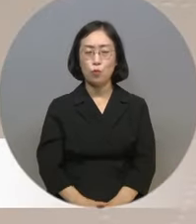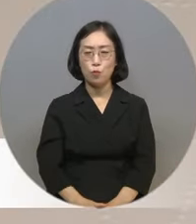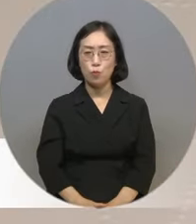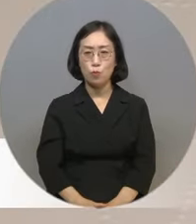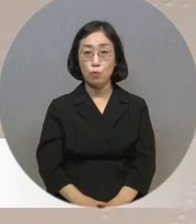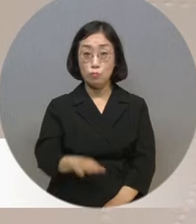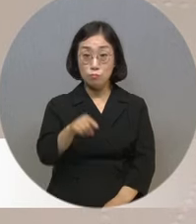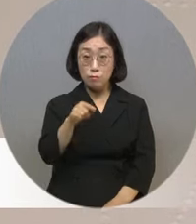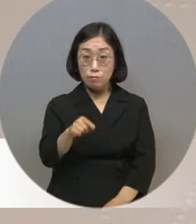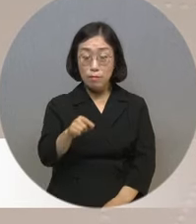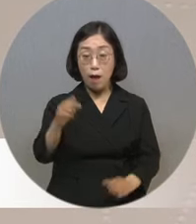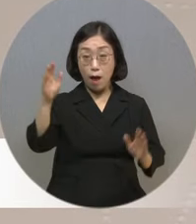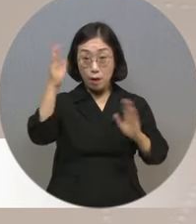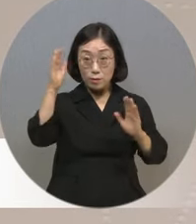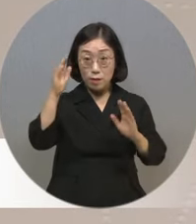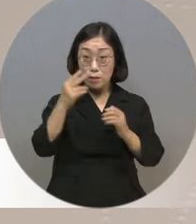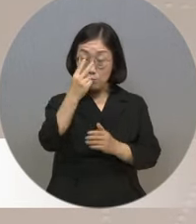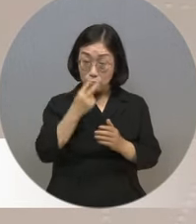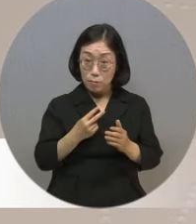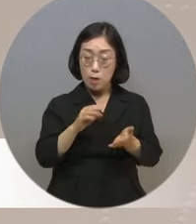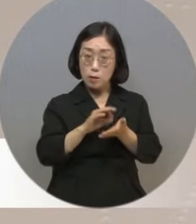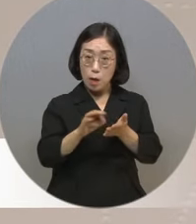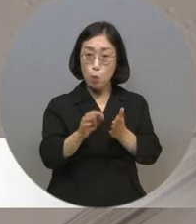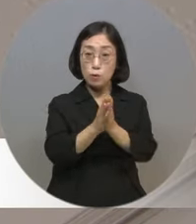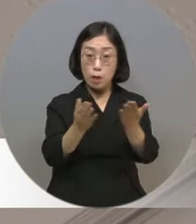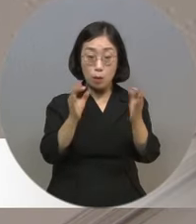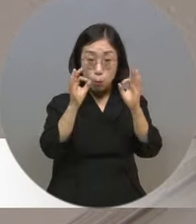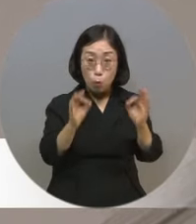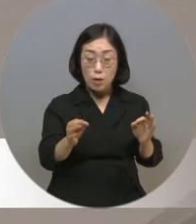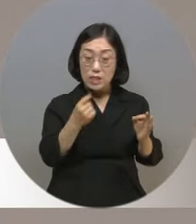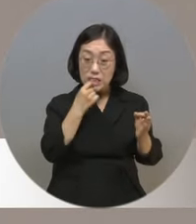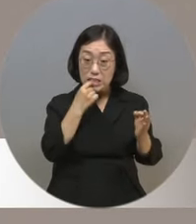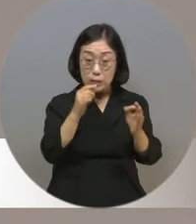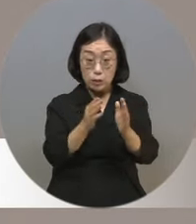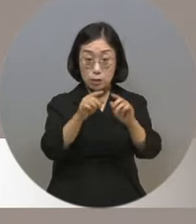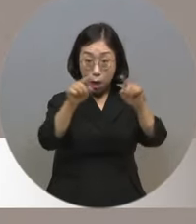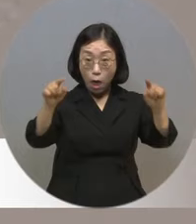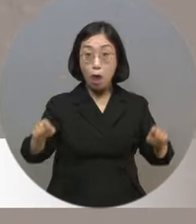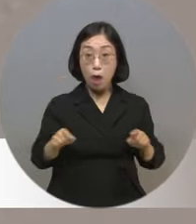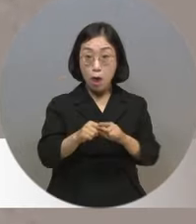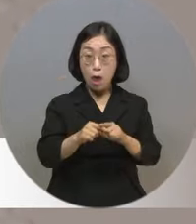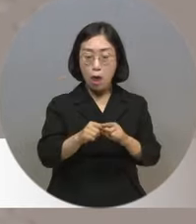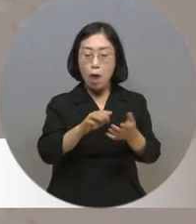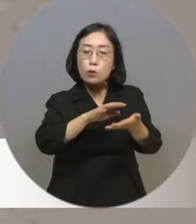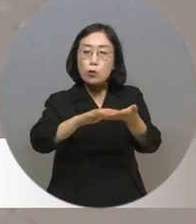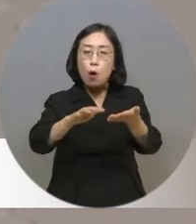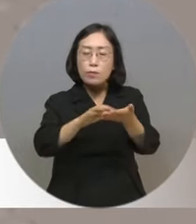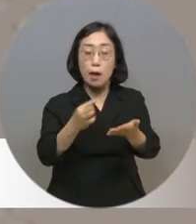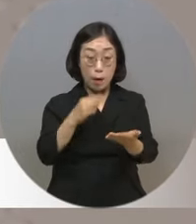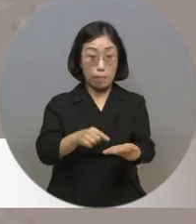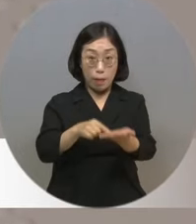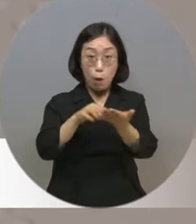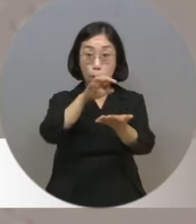현재 시각장애 학생들이 사용하는 교과서입니다. 흰 종이에 점자만 새겨진 점자 교과서를 사용하고